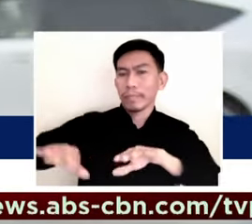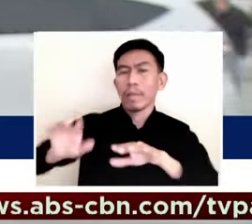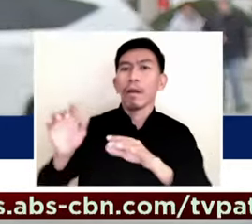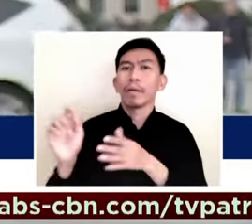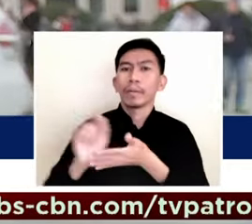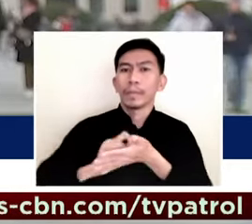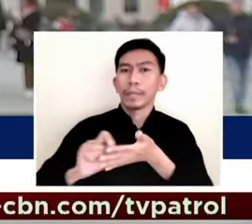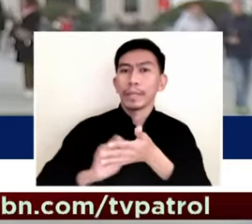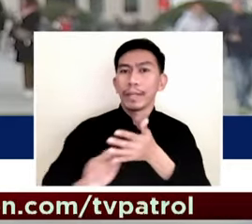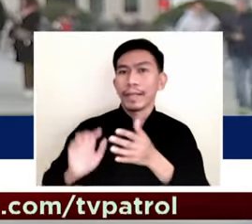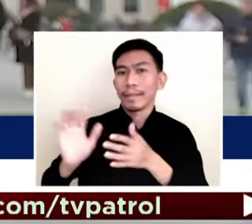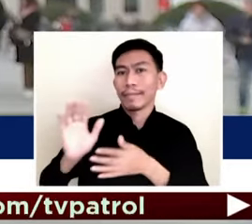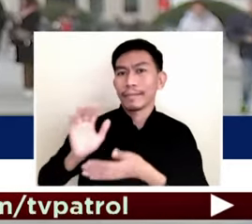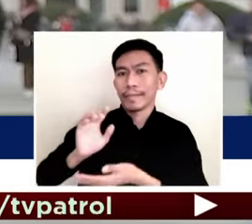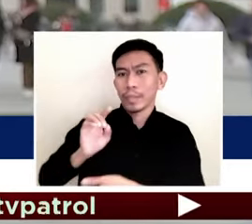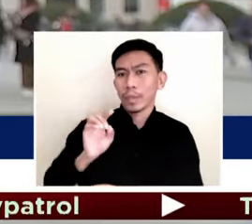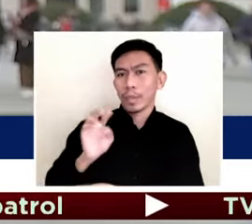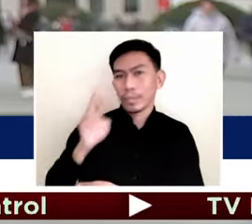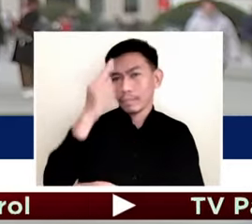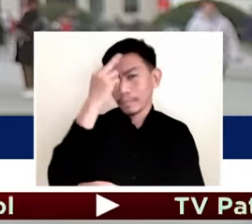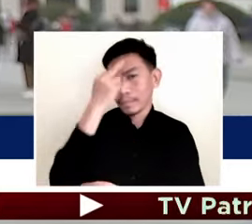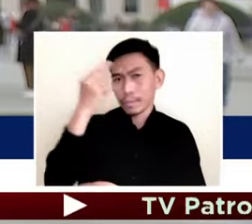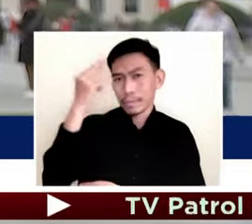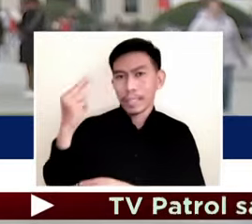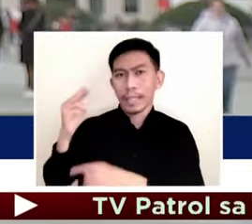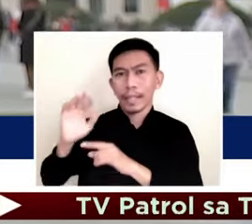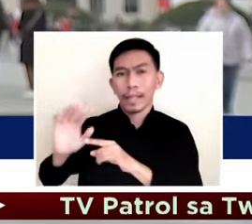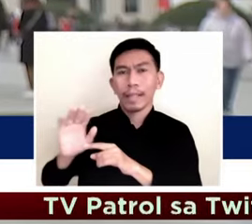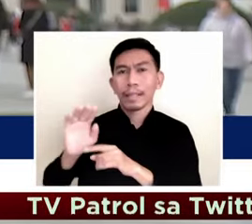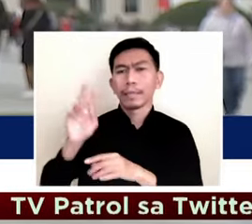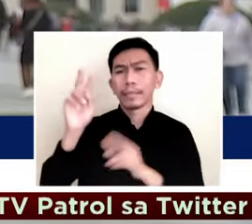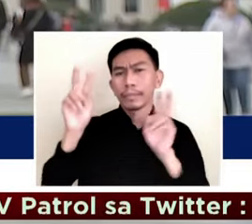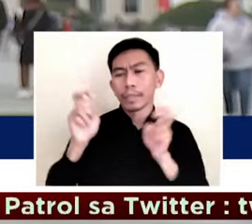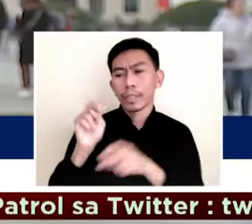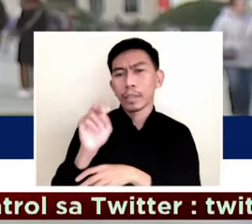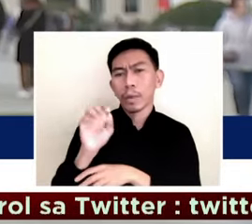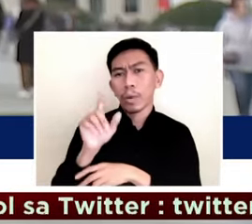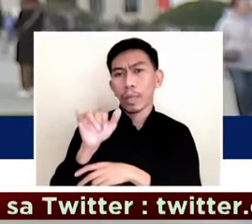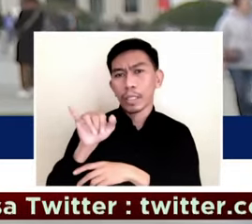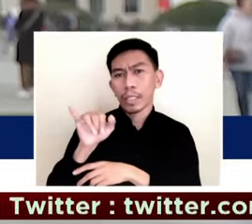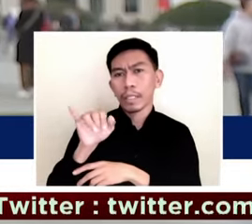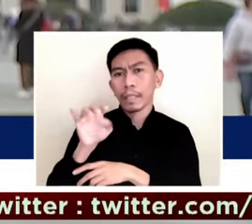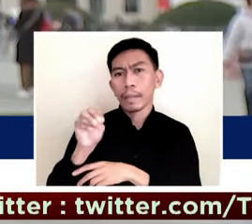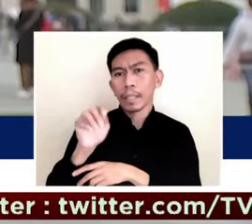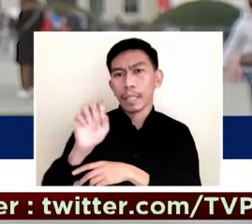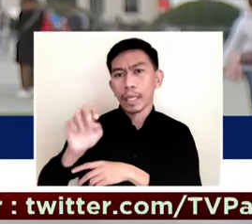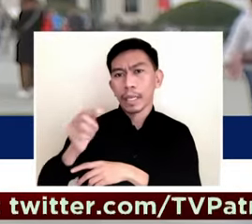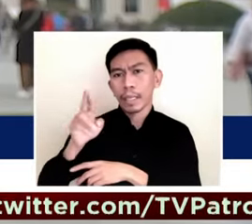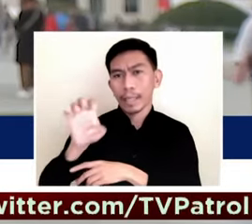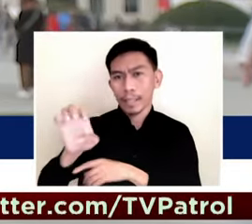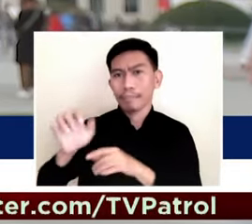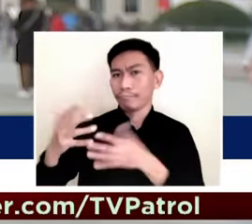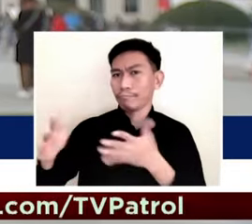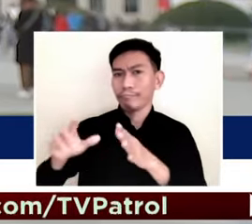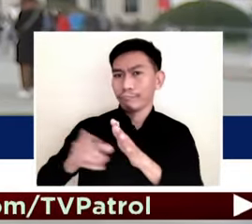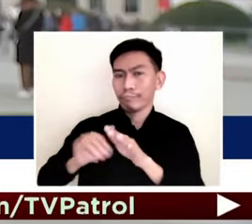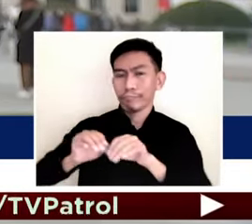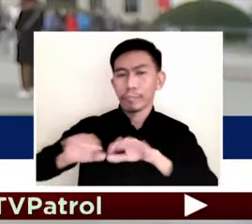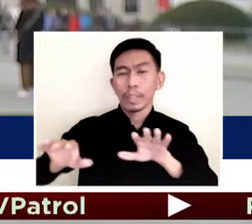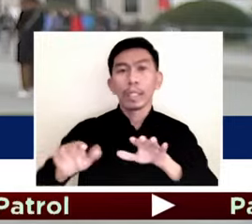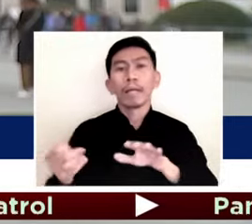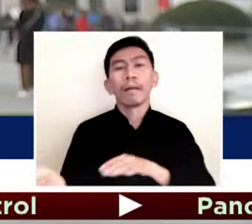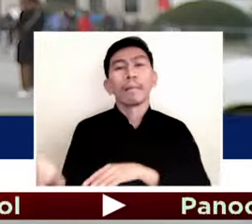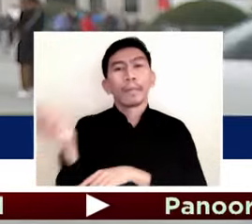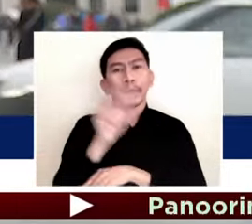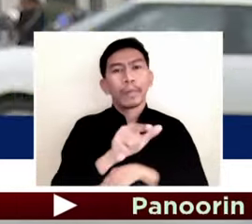ni Dr. Jose Rizal na Noli Mitangere. Matapos naman dito sa Germany, Henry, isusunod ni Pangulo Marcos ang state visit naman